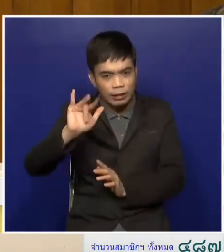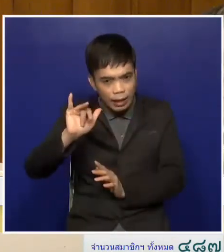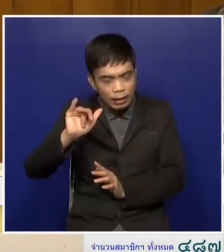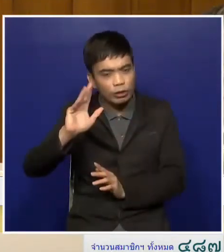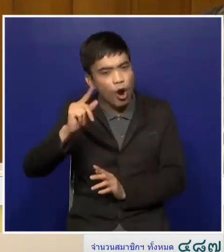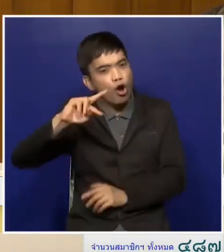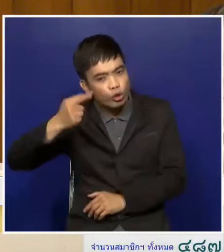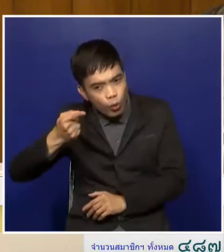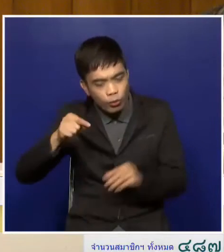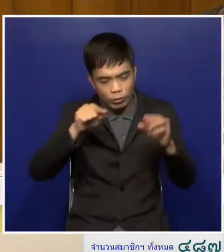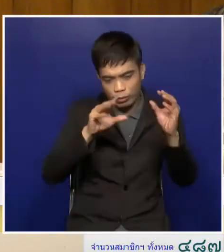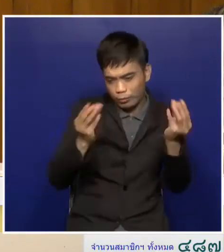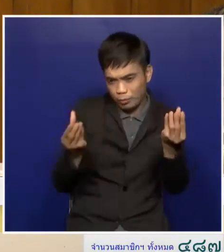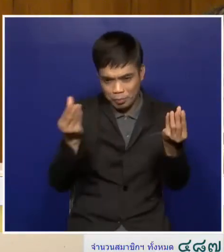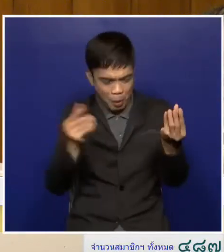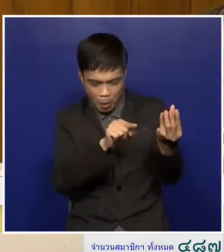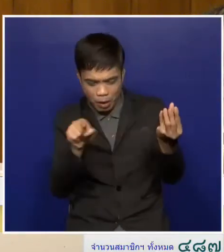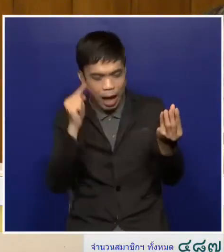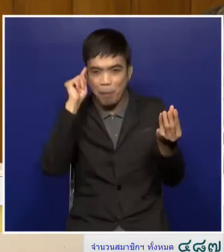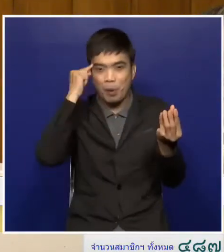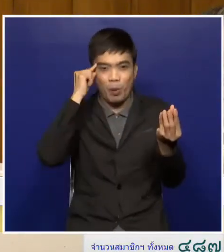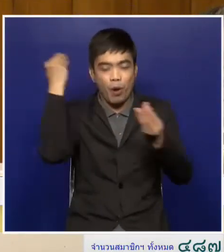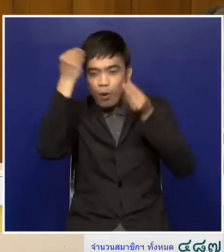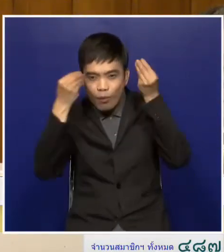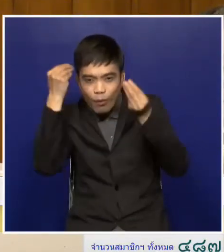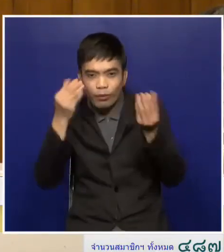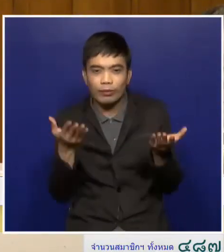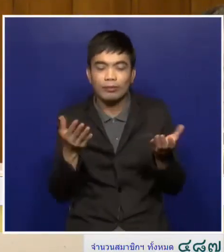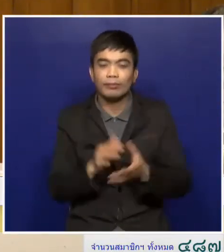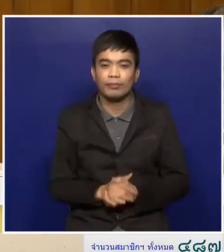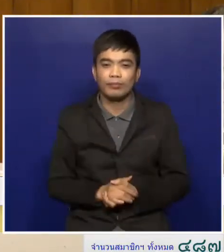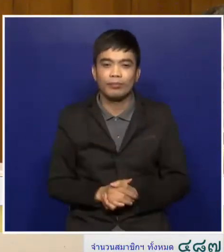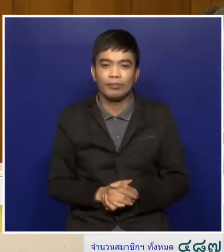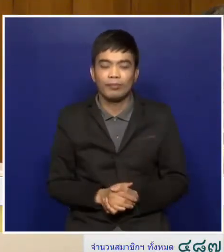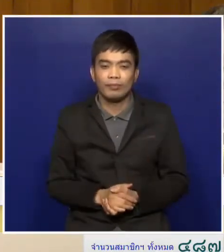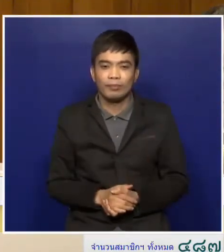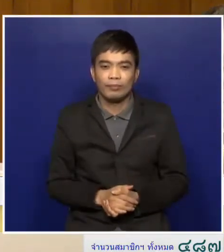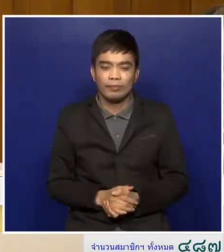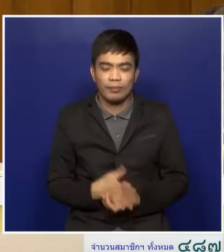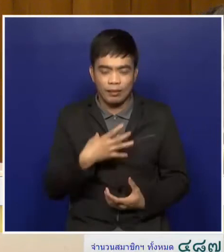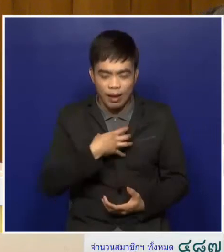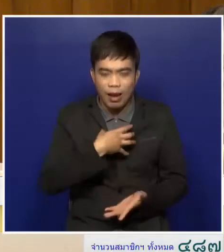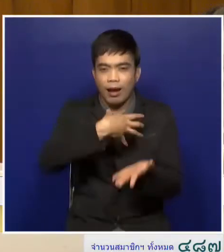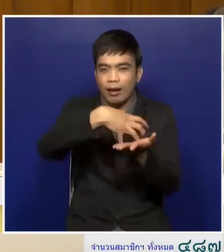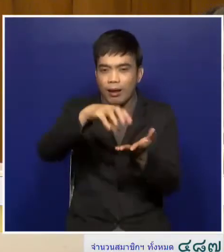จะดีมากนะครับวันนี้ต้องเรีนท่านประทานว่า